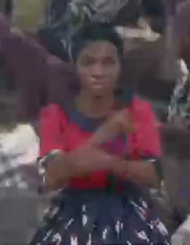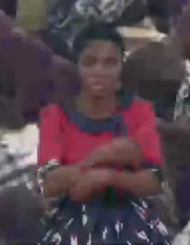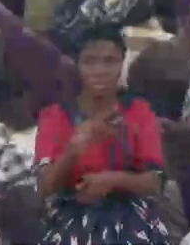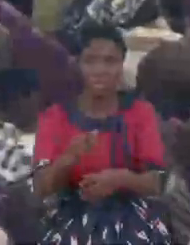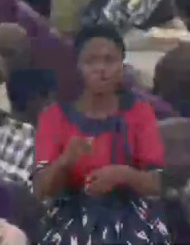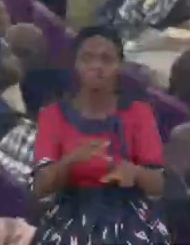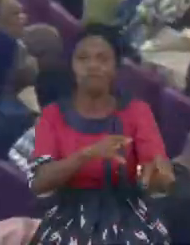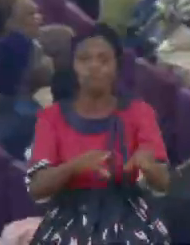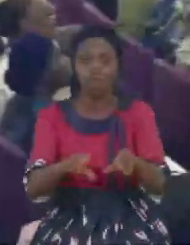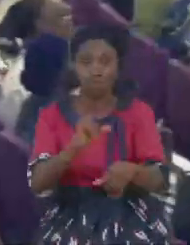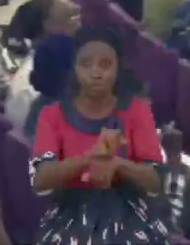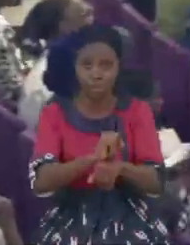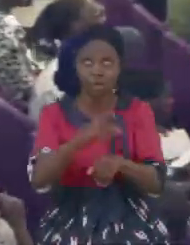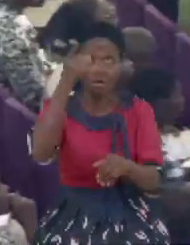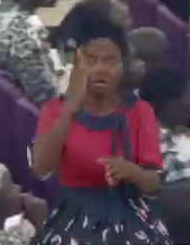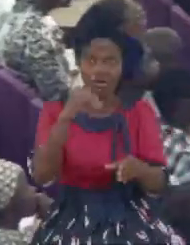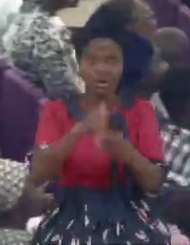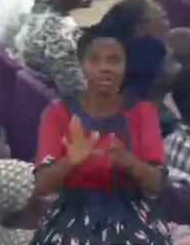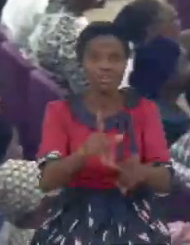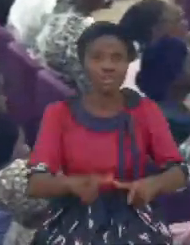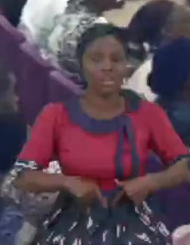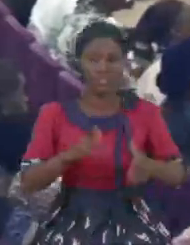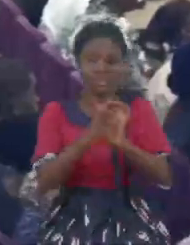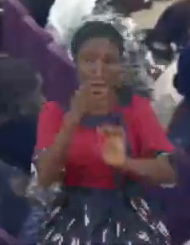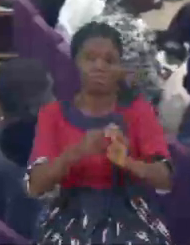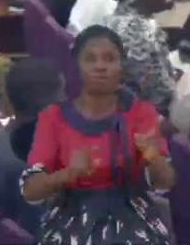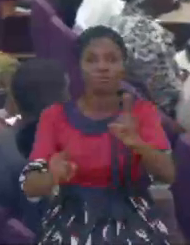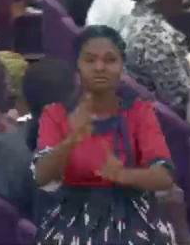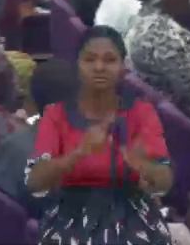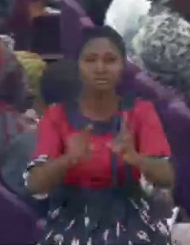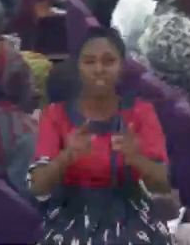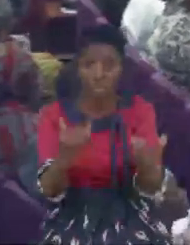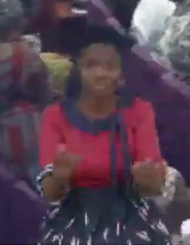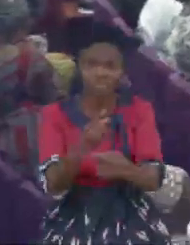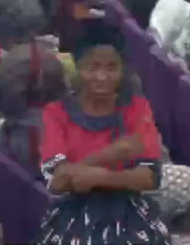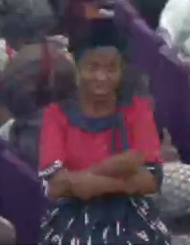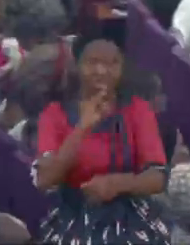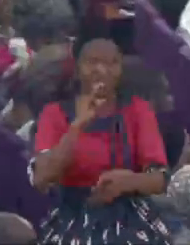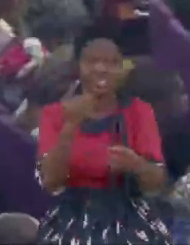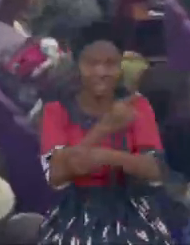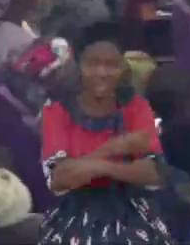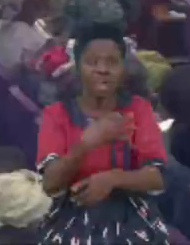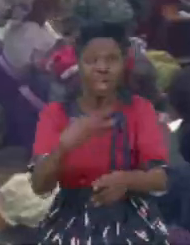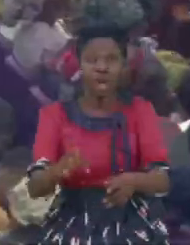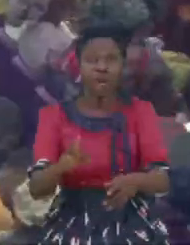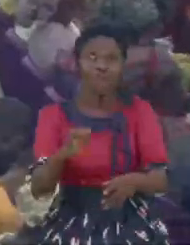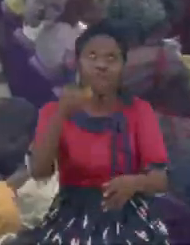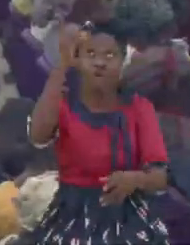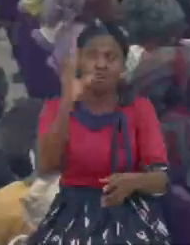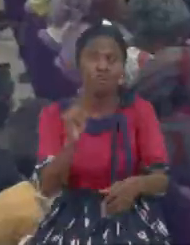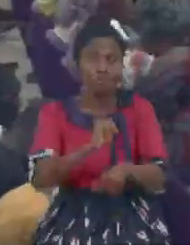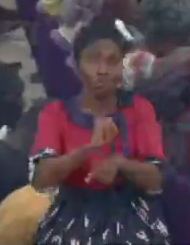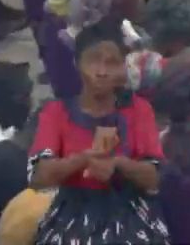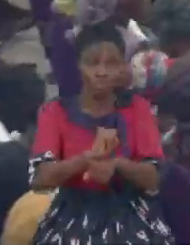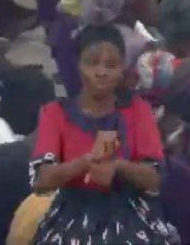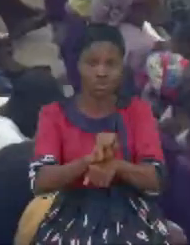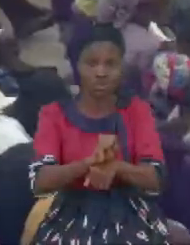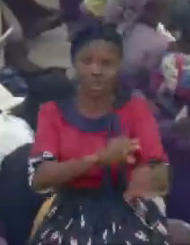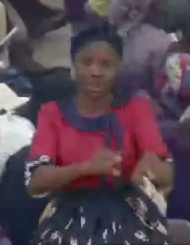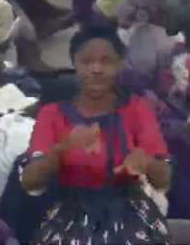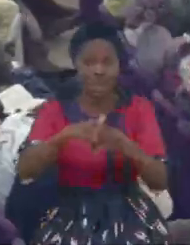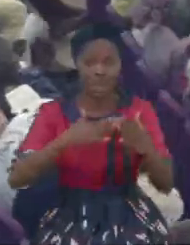Aujourd'hui, c'est le jour d'accomplissement dans votre vie. Il faut le dire. Aujourd'hui, c'est le jour d'accomplissement dans ma vie. Il faut le dire. Aujourd'hui,